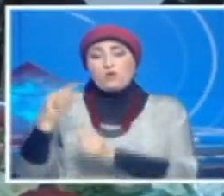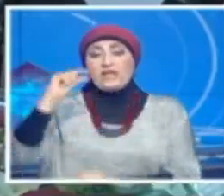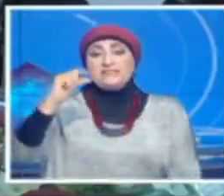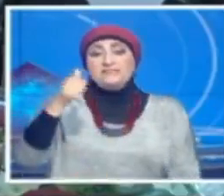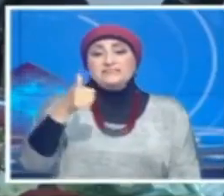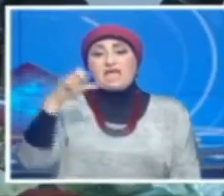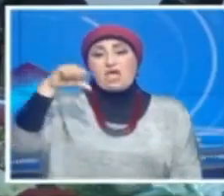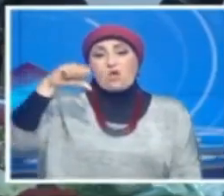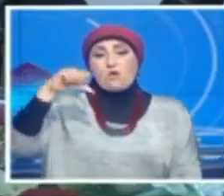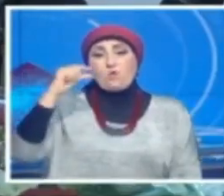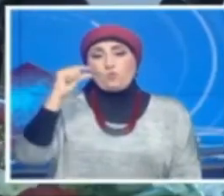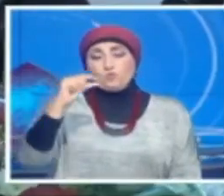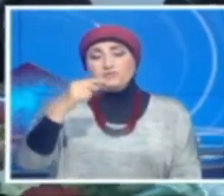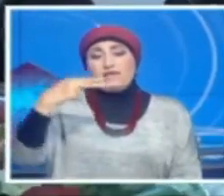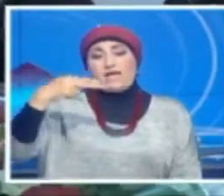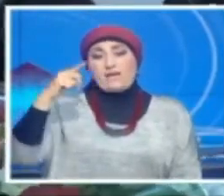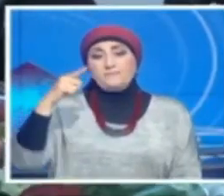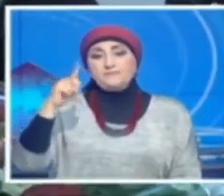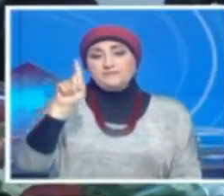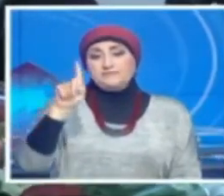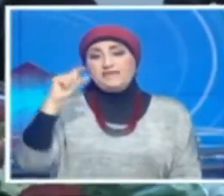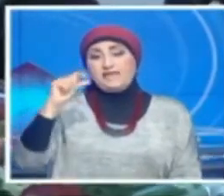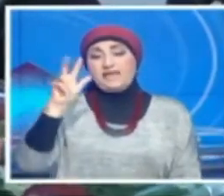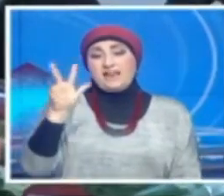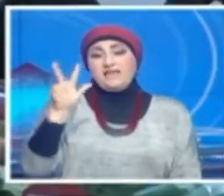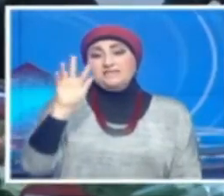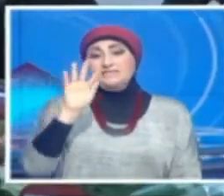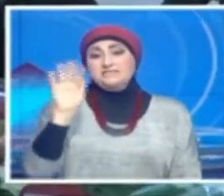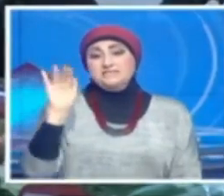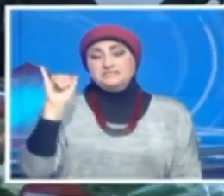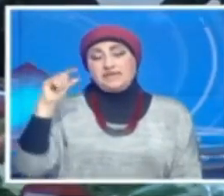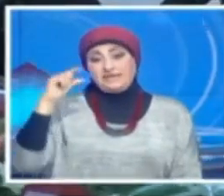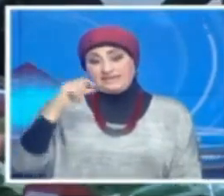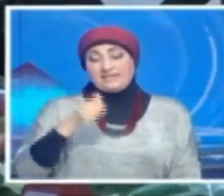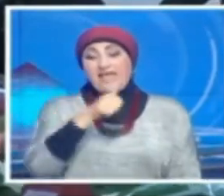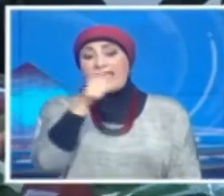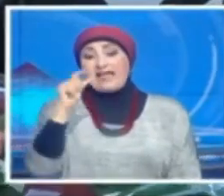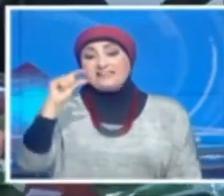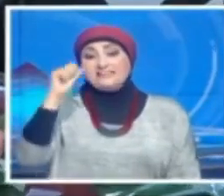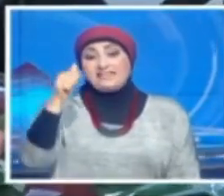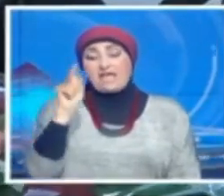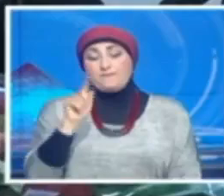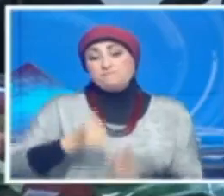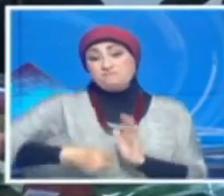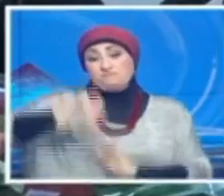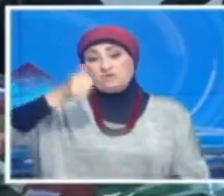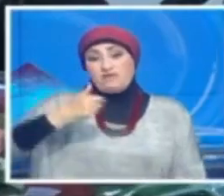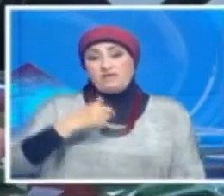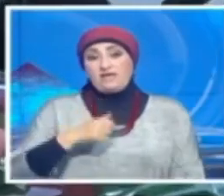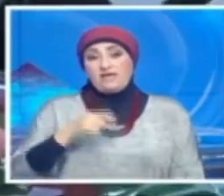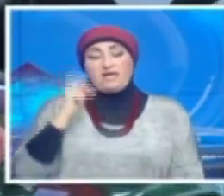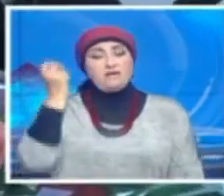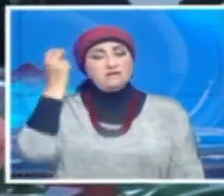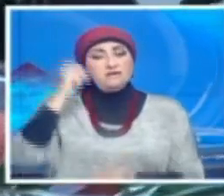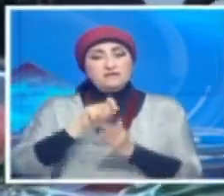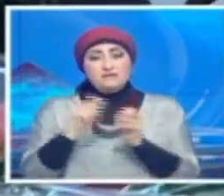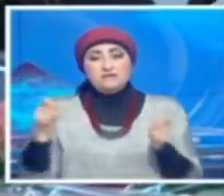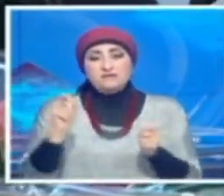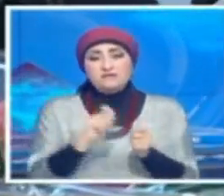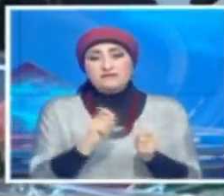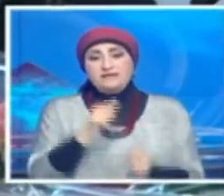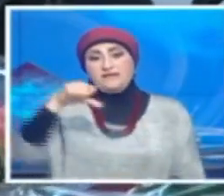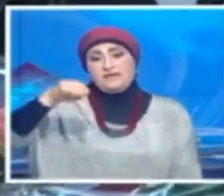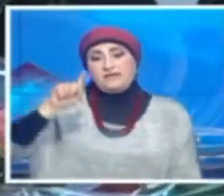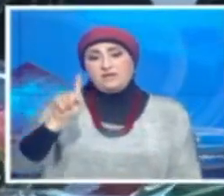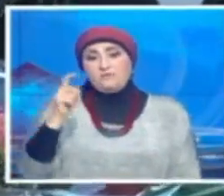داود عبد السيد. في مجال الآداب فاز بالجائزة الروائي الأستاذ إبراهيم